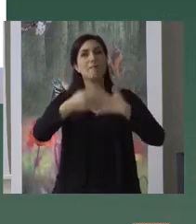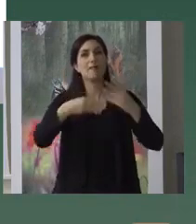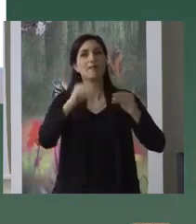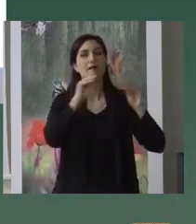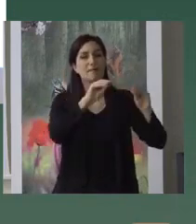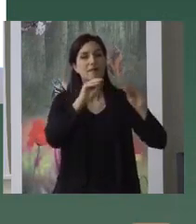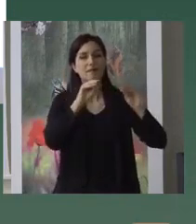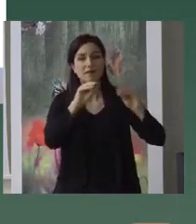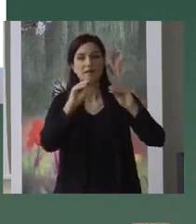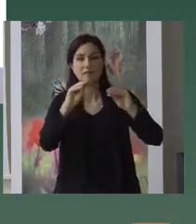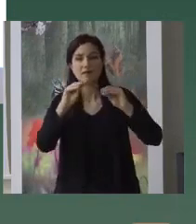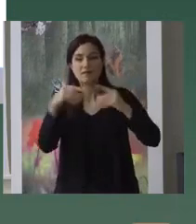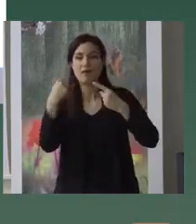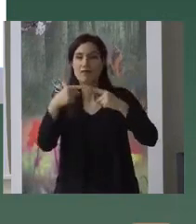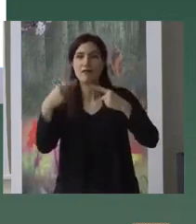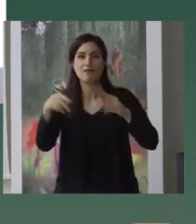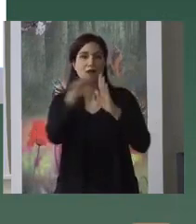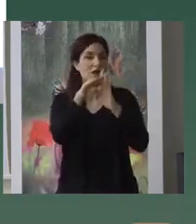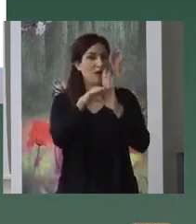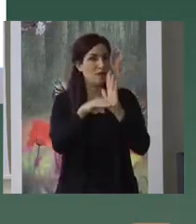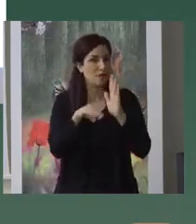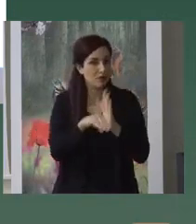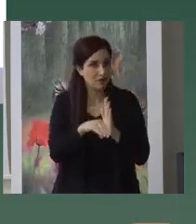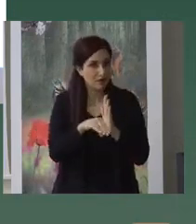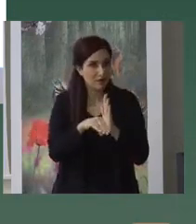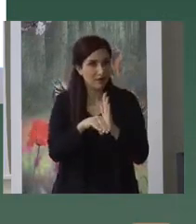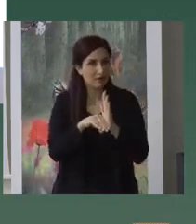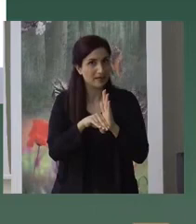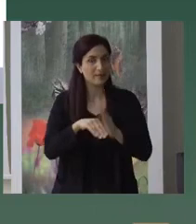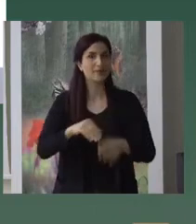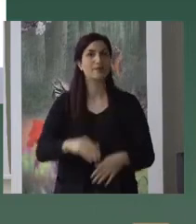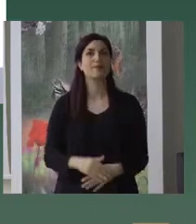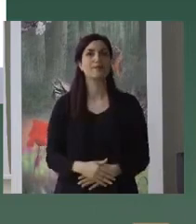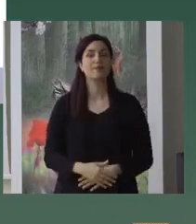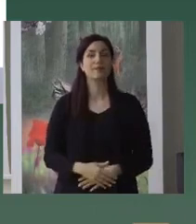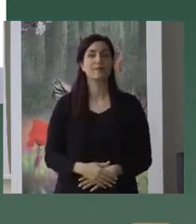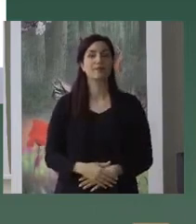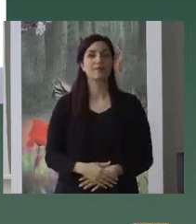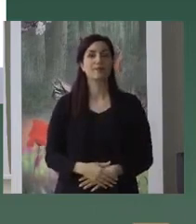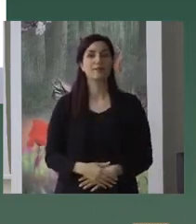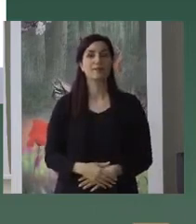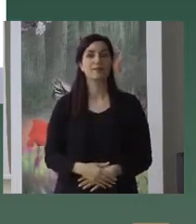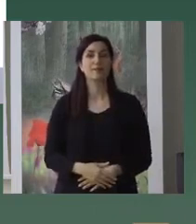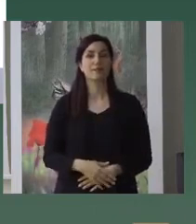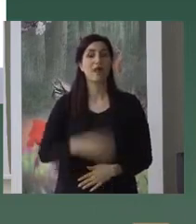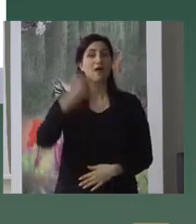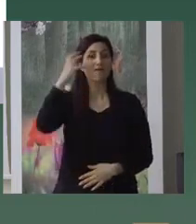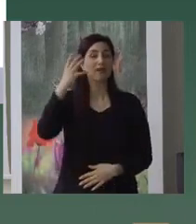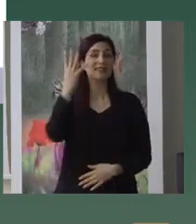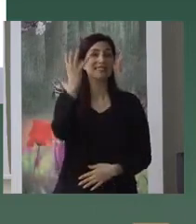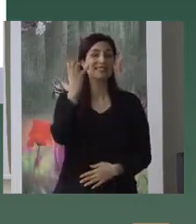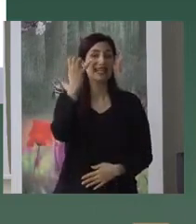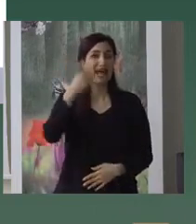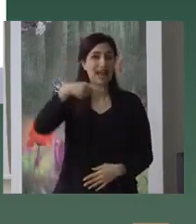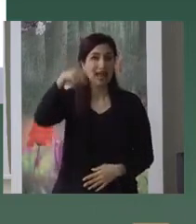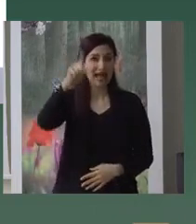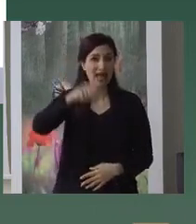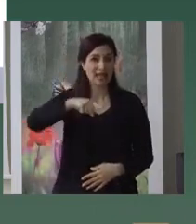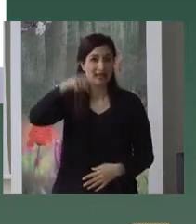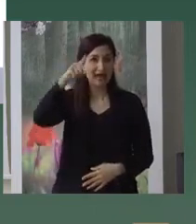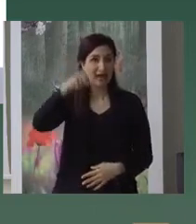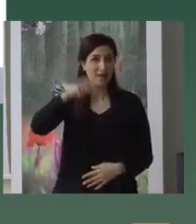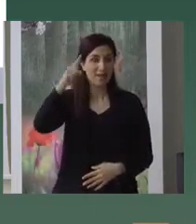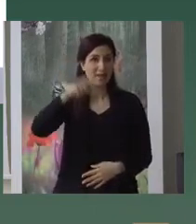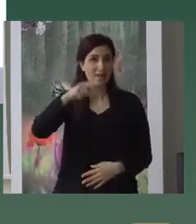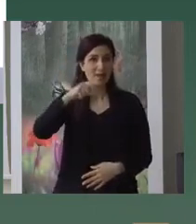η COP27, με συνεχή μεταφορά μιας σκυτάλης επί 40 μέρες και σε περίπου 8.000 χιλιόμετρα